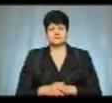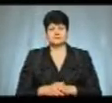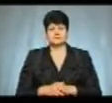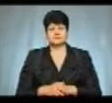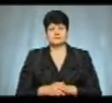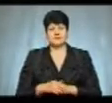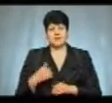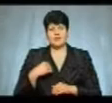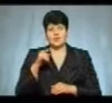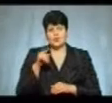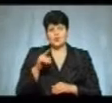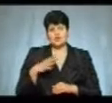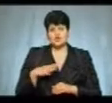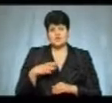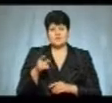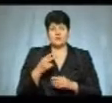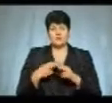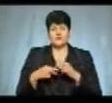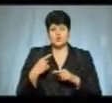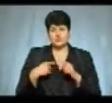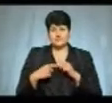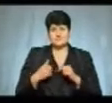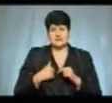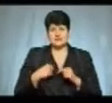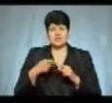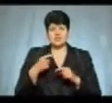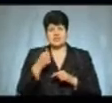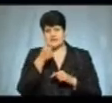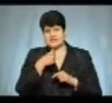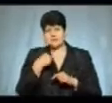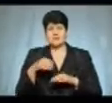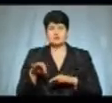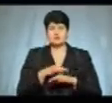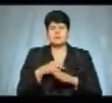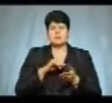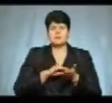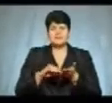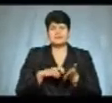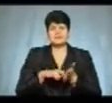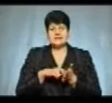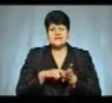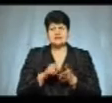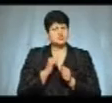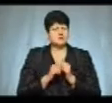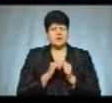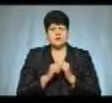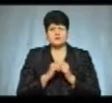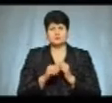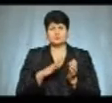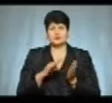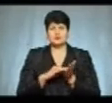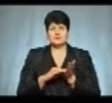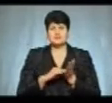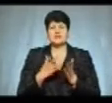Я його чекала. Він повернувся з армії, через рік ми одружились. Він писав листи дуже часто. Було написано тільки,